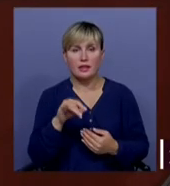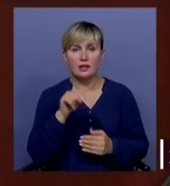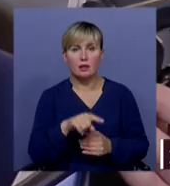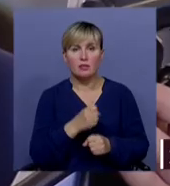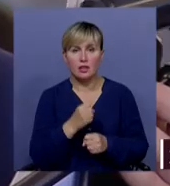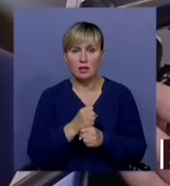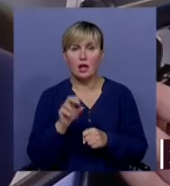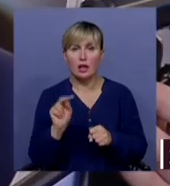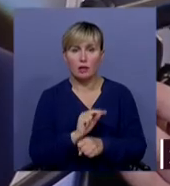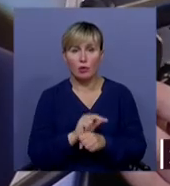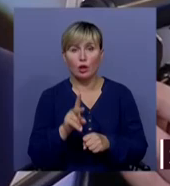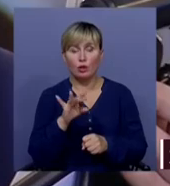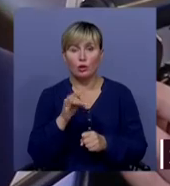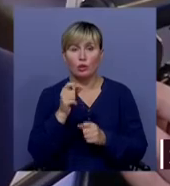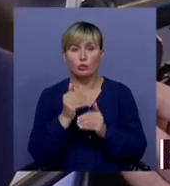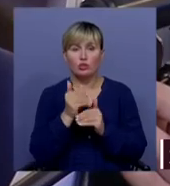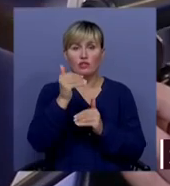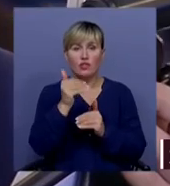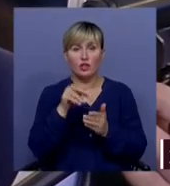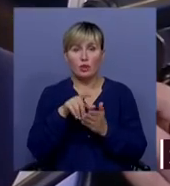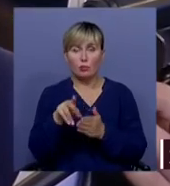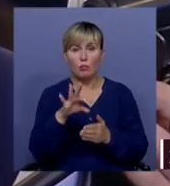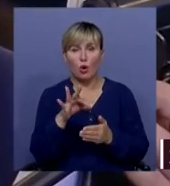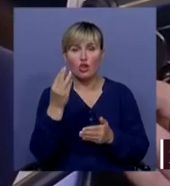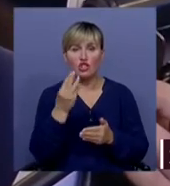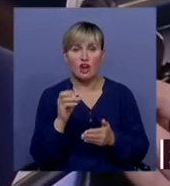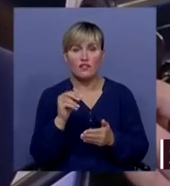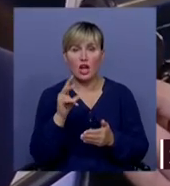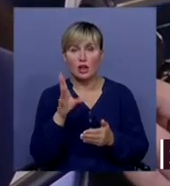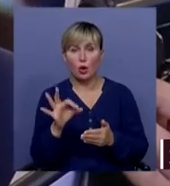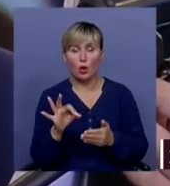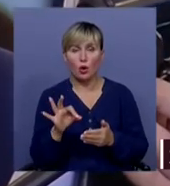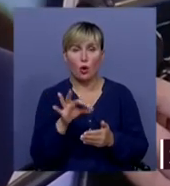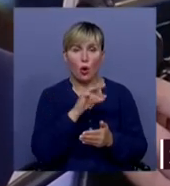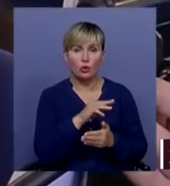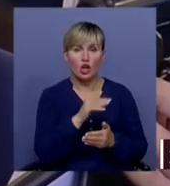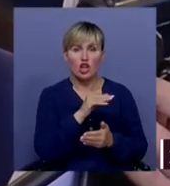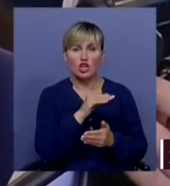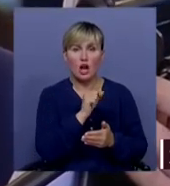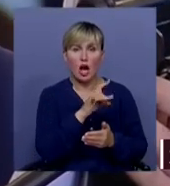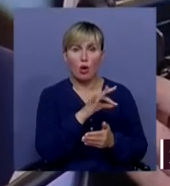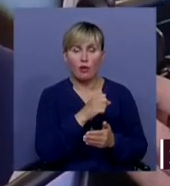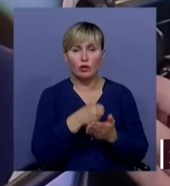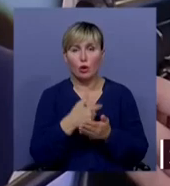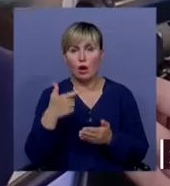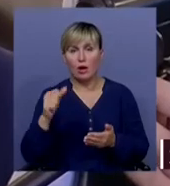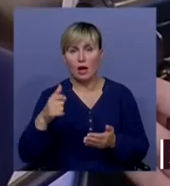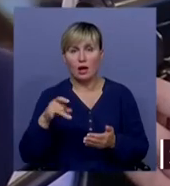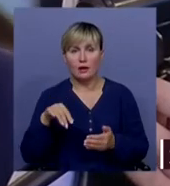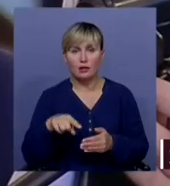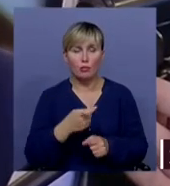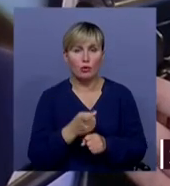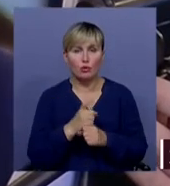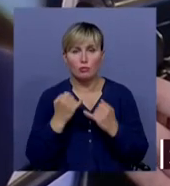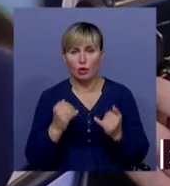ремонт, но поднявшись выше по Шевченко, от Жарокова до Гагарина. Там очень